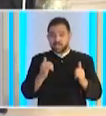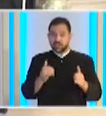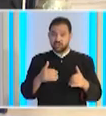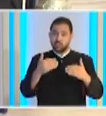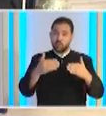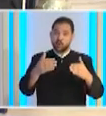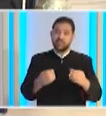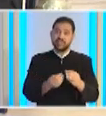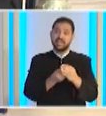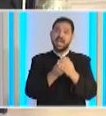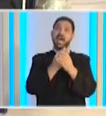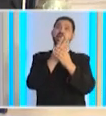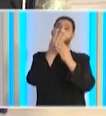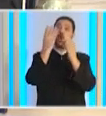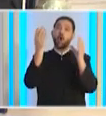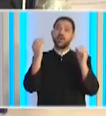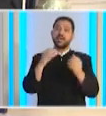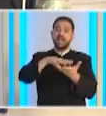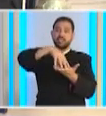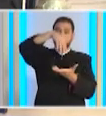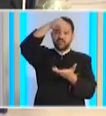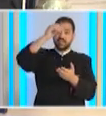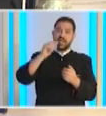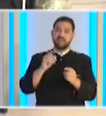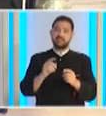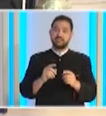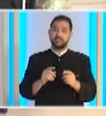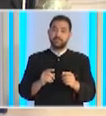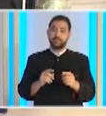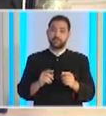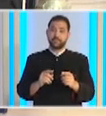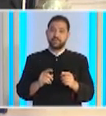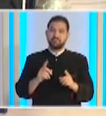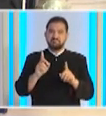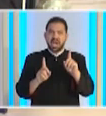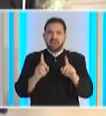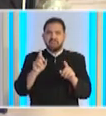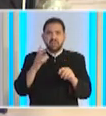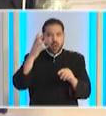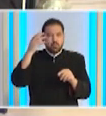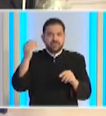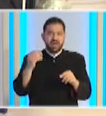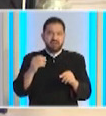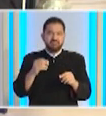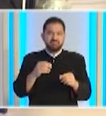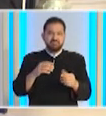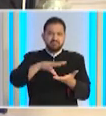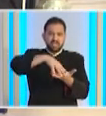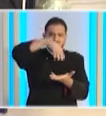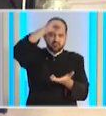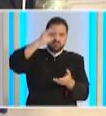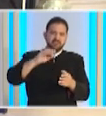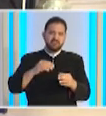acestui proces de înduhovnicire. Chiar dacă pe un anumit segment al vieții noastre am uitat de cele spirituale,